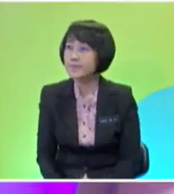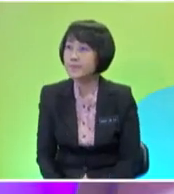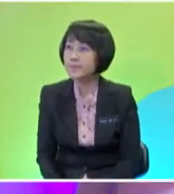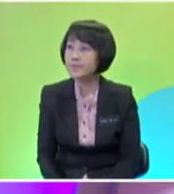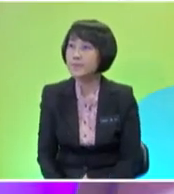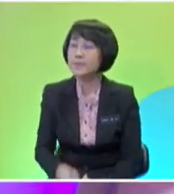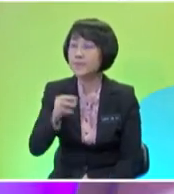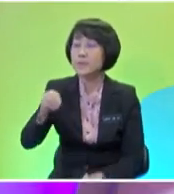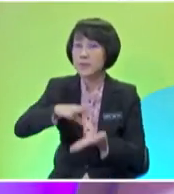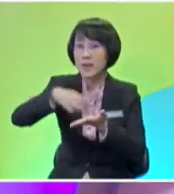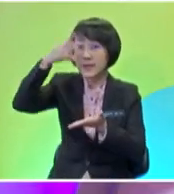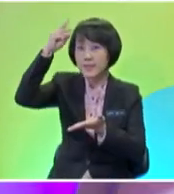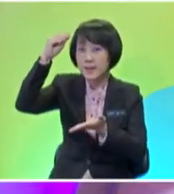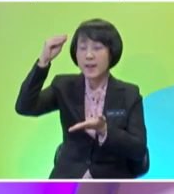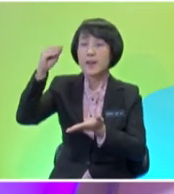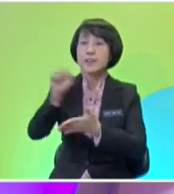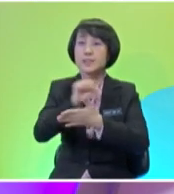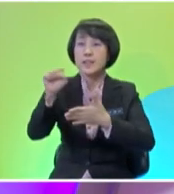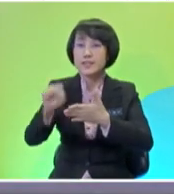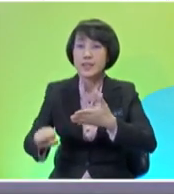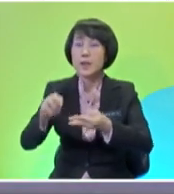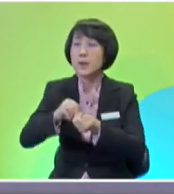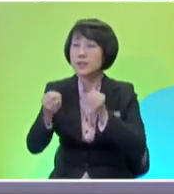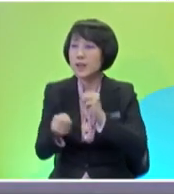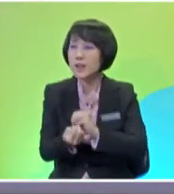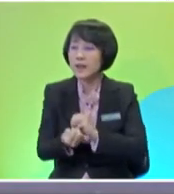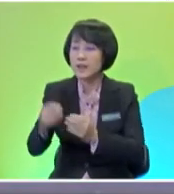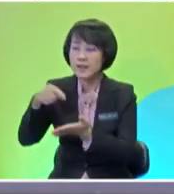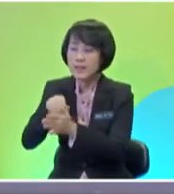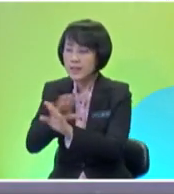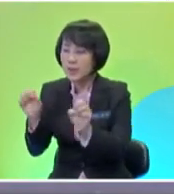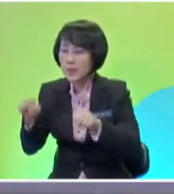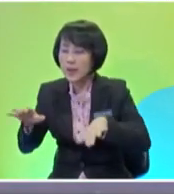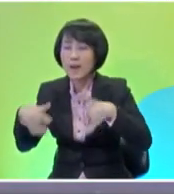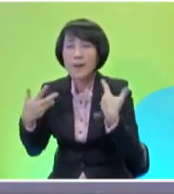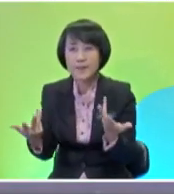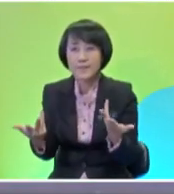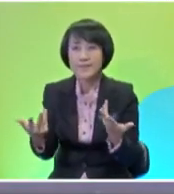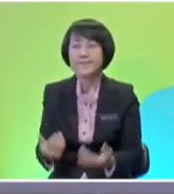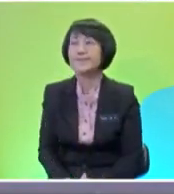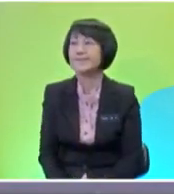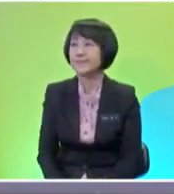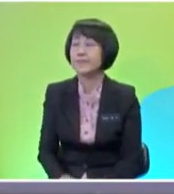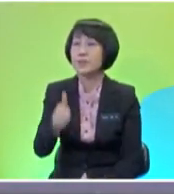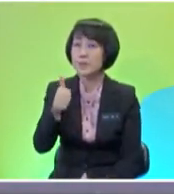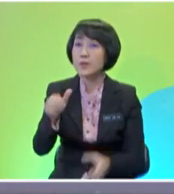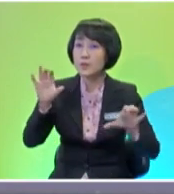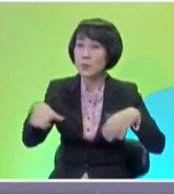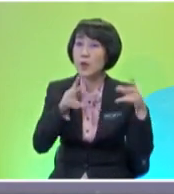belajar menyelesaikan masalah. Betul. Okey, kalau yang ini tak boleh, okey, apa yang mereka boleh buat? Tu bagusnya kita buat projek ni,